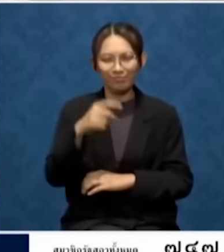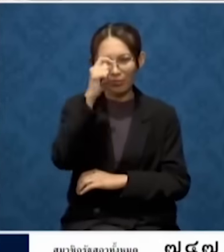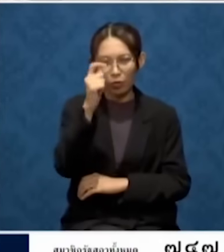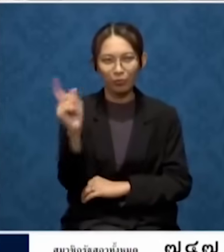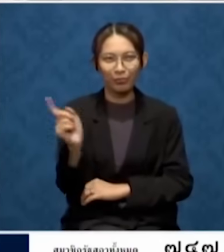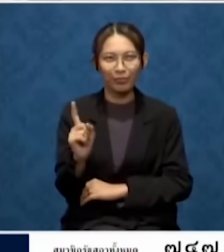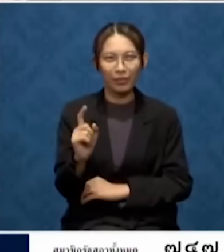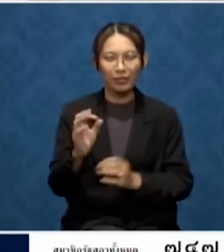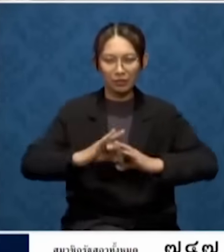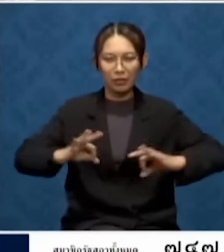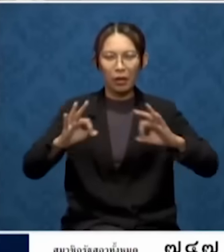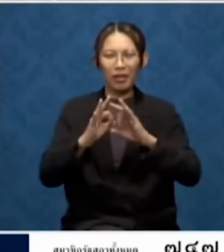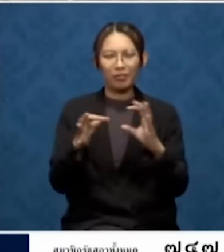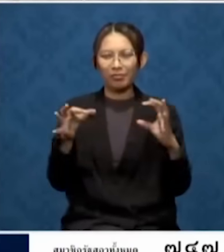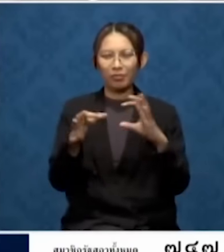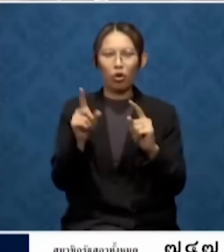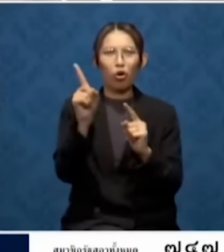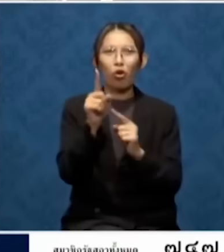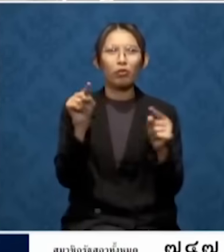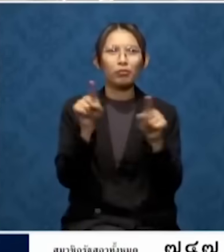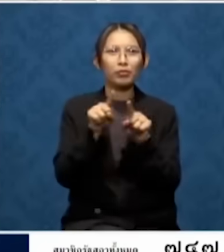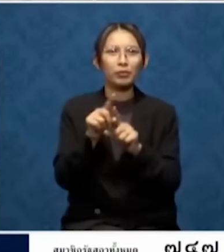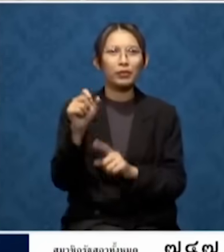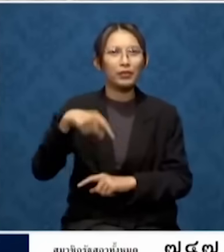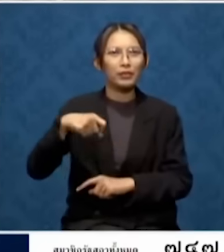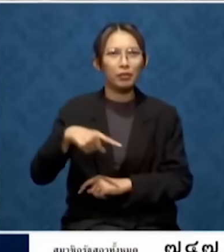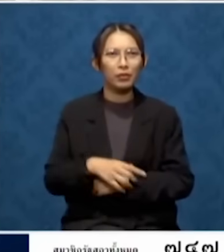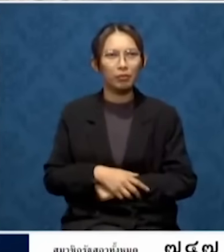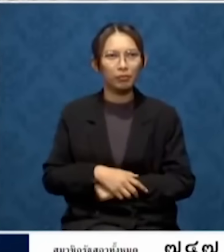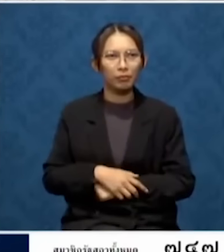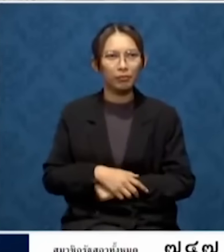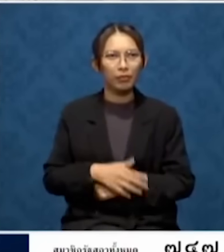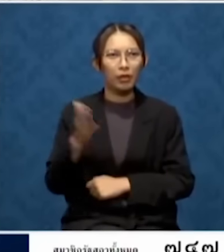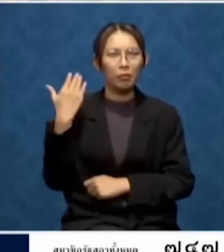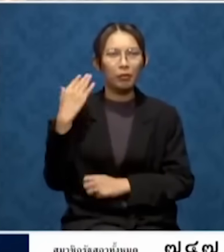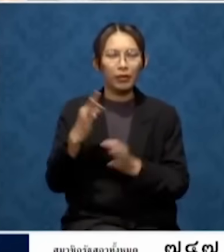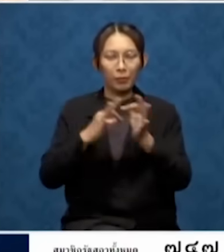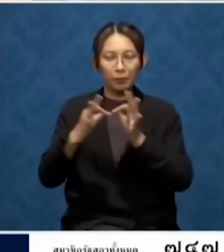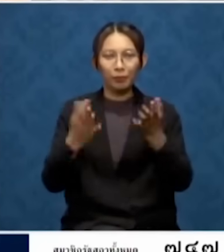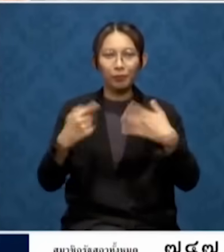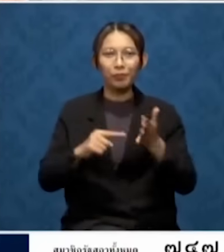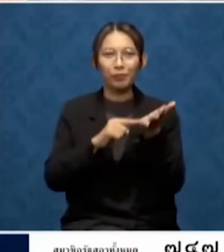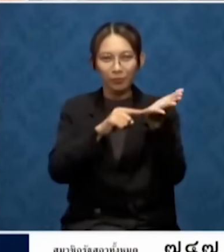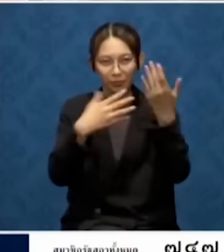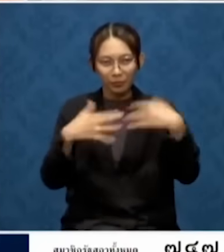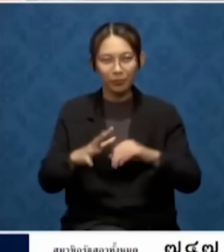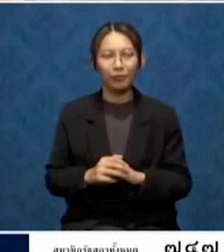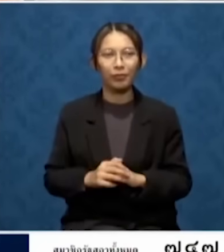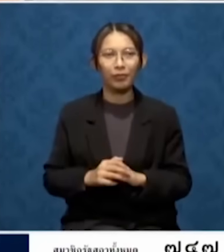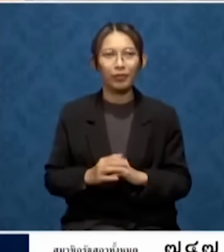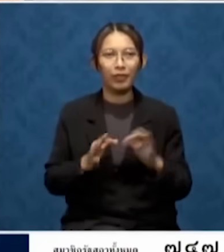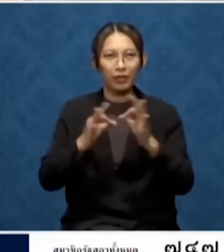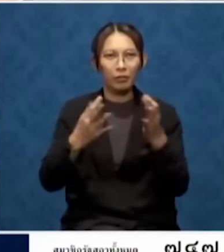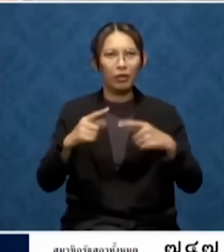ว่าเป็นข้อเดียวกับที่คุณณทูตได้ประท้วงแล้วว่าประธานตัวผมได้อธิบายไปแล้ว